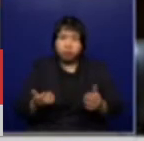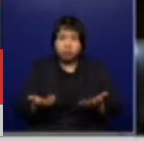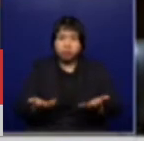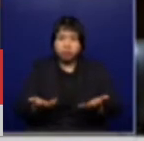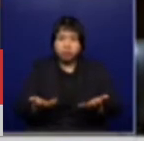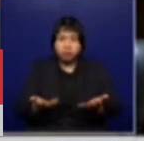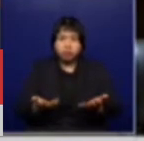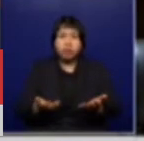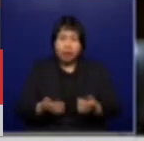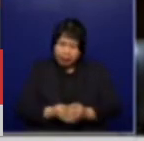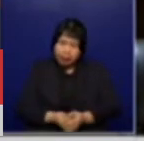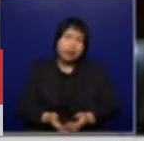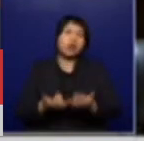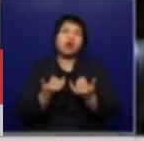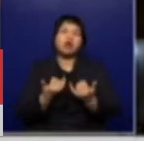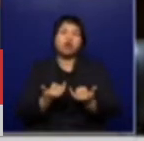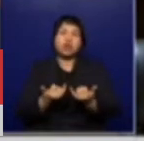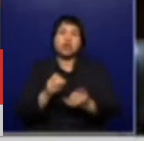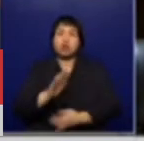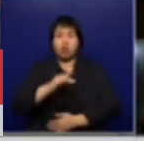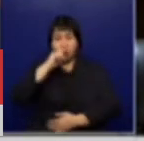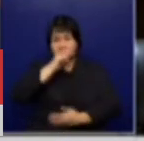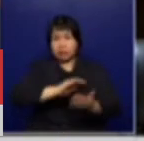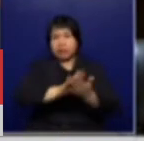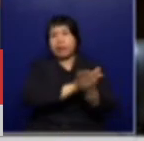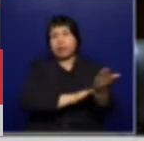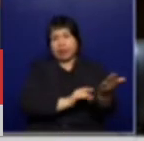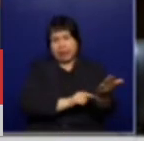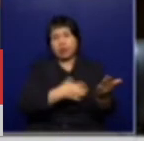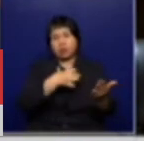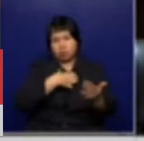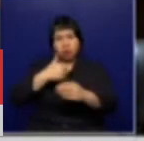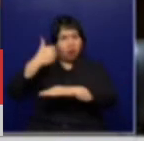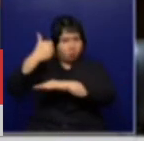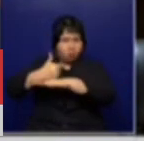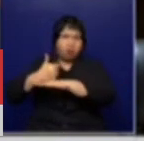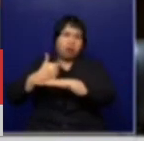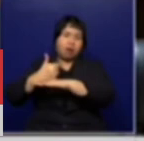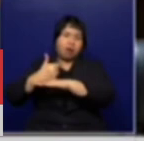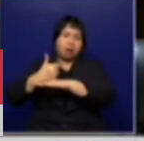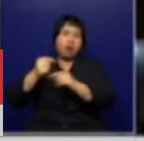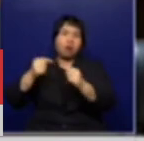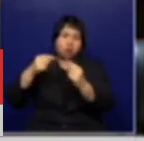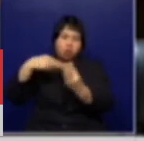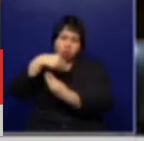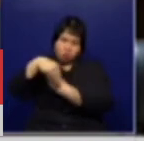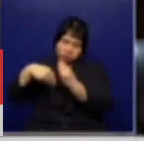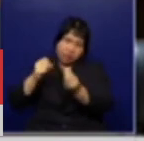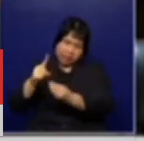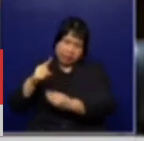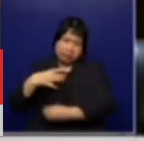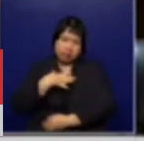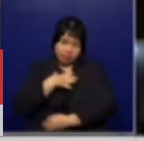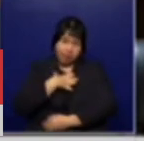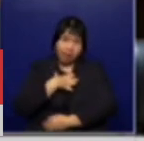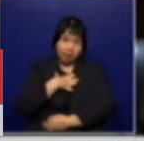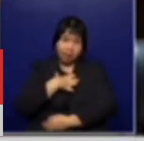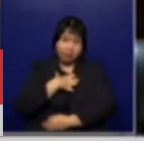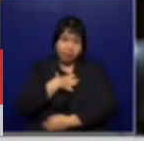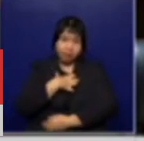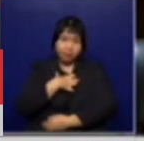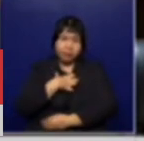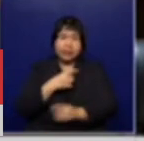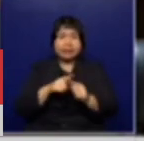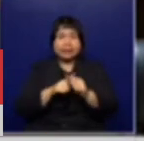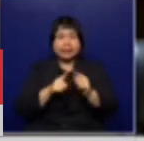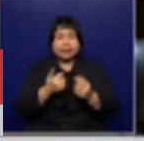ในห้วงเวลาที่ประเทศไทยค่ะต้องการผู้นำที่มีวิสัยทัศน์ทางด้านเศรษฐกิจมากที่สุดเรากลับต้องท